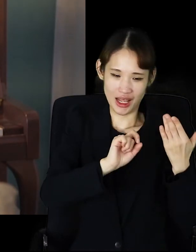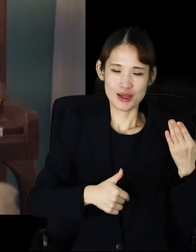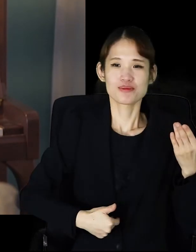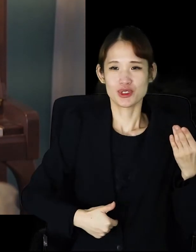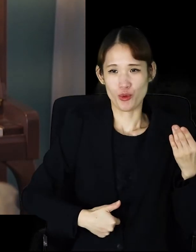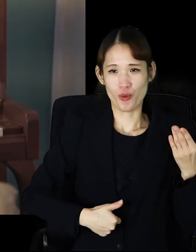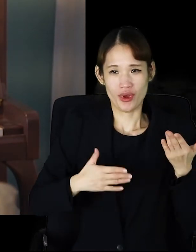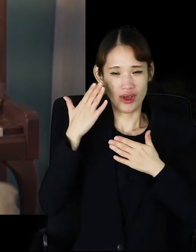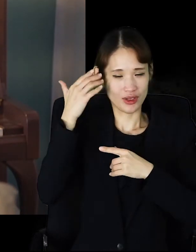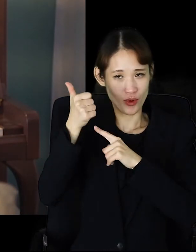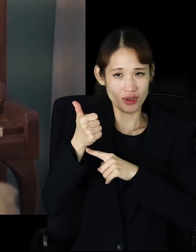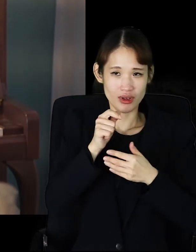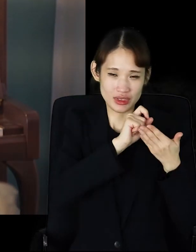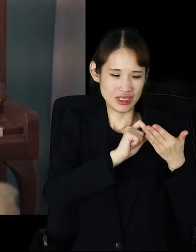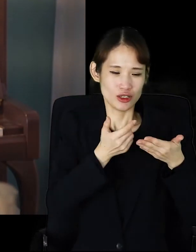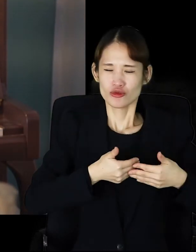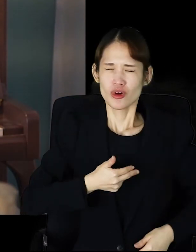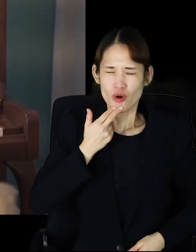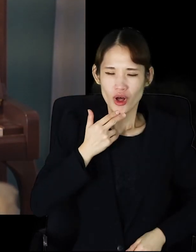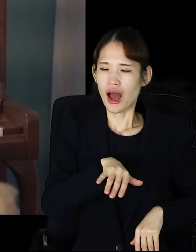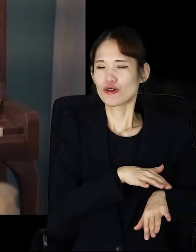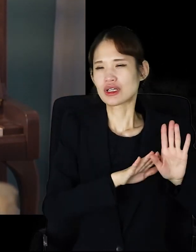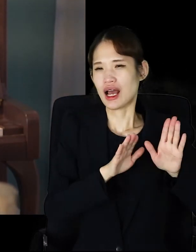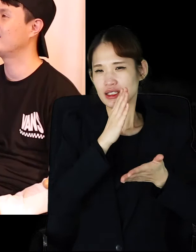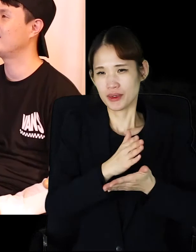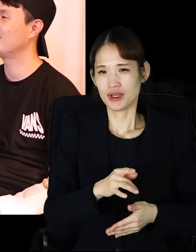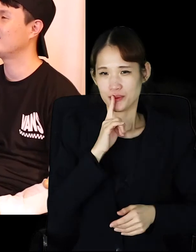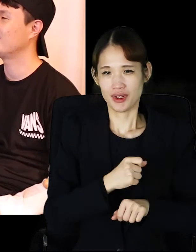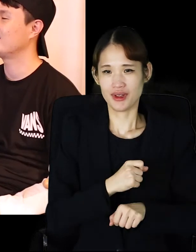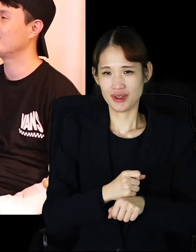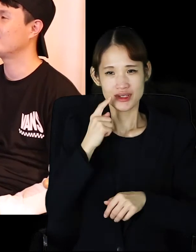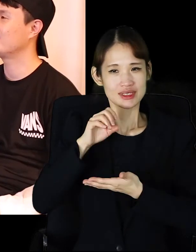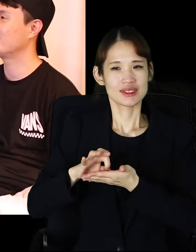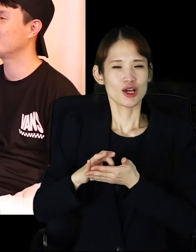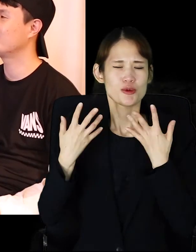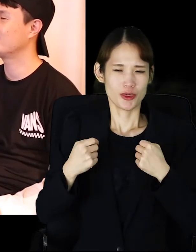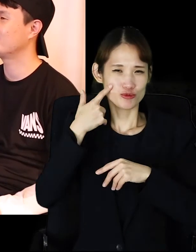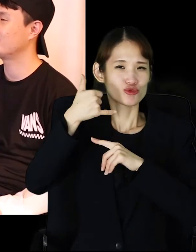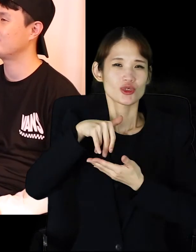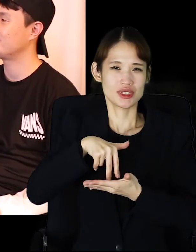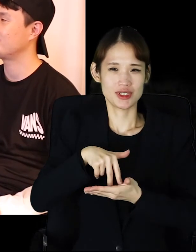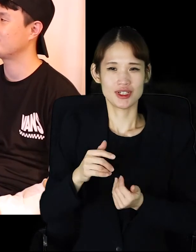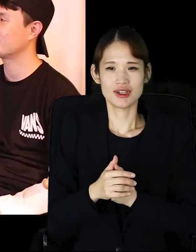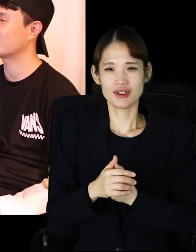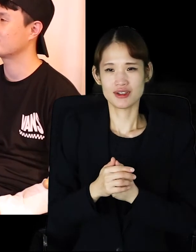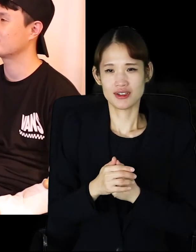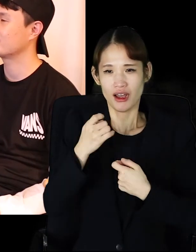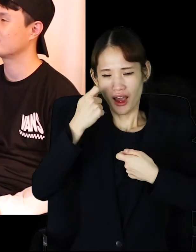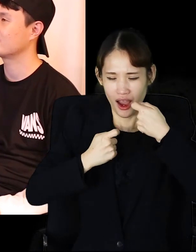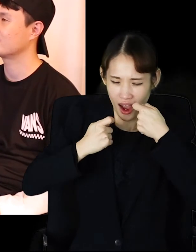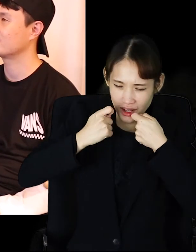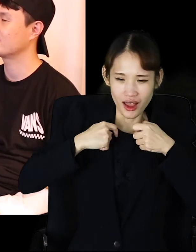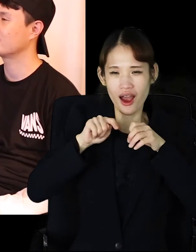필요했거든요, 학생회장이 하려면. 맞아. 엄마 사인 안 해주는 거예요, 귀찮다고. 신경 쓸 거 많아지지. 네. 부모님 입장에서도. 그래가지고 막 울고불고